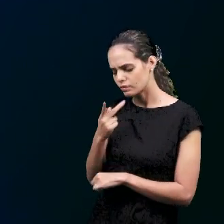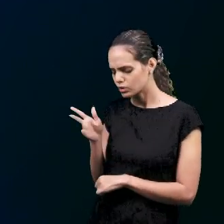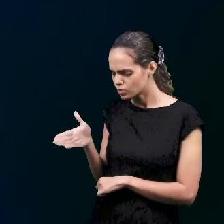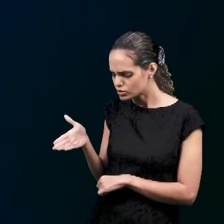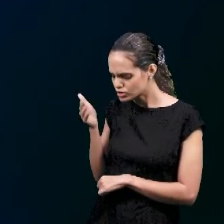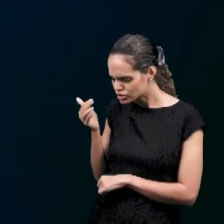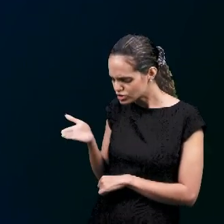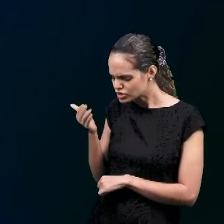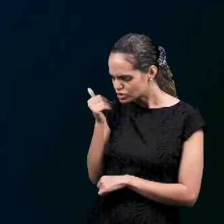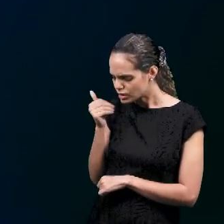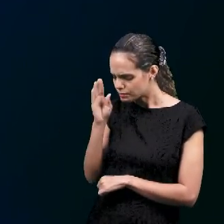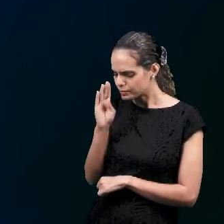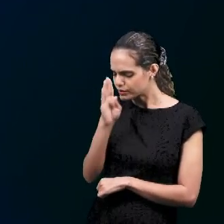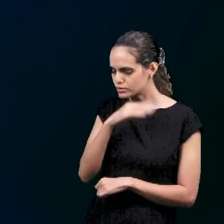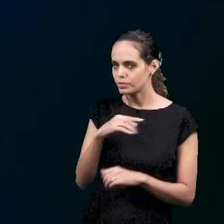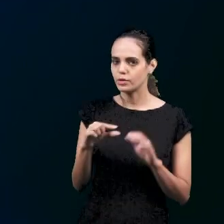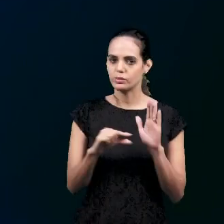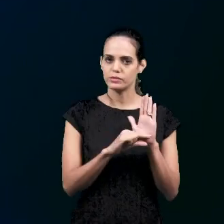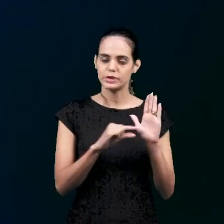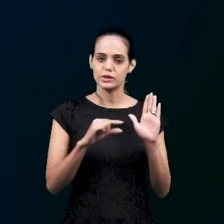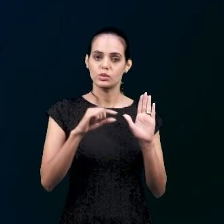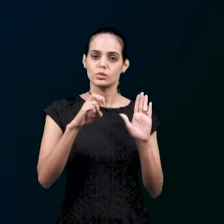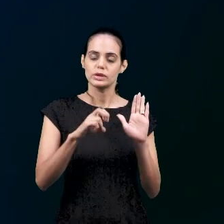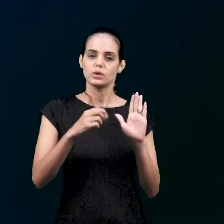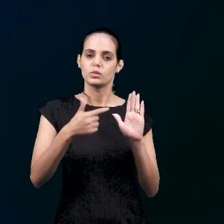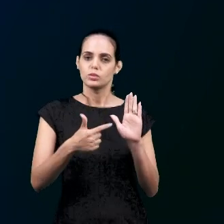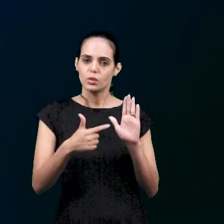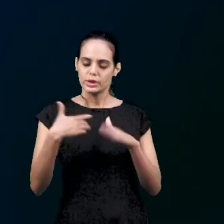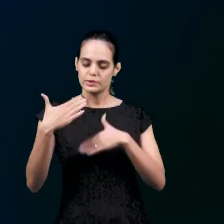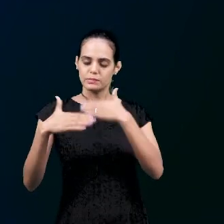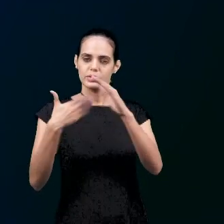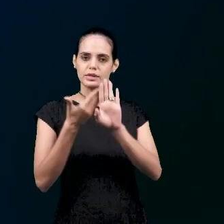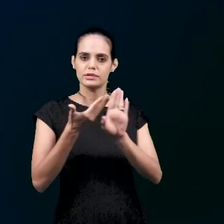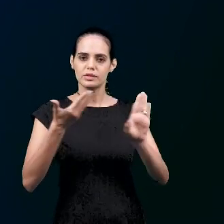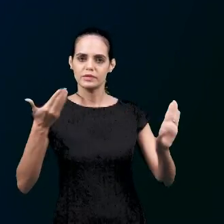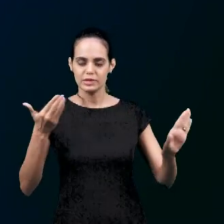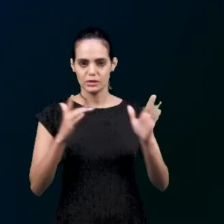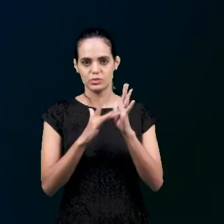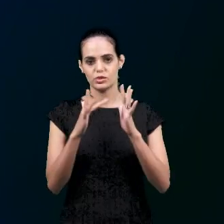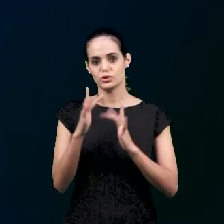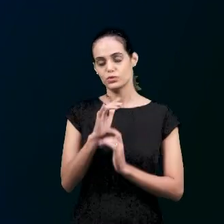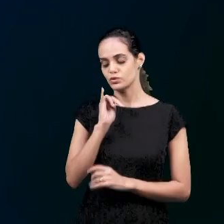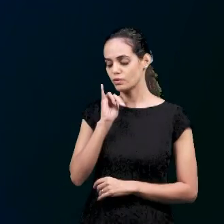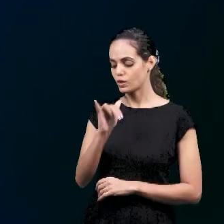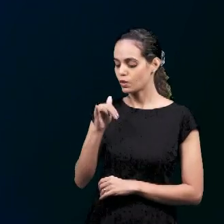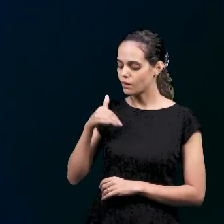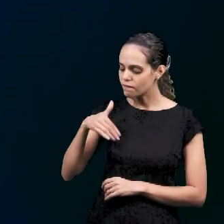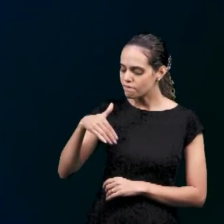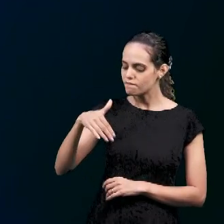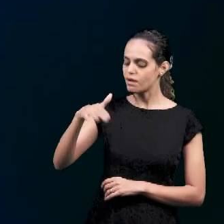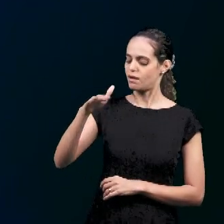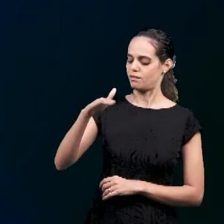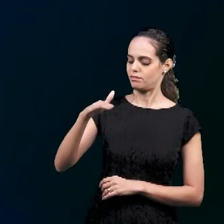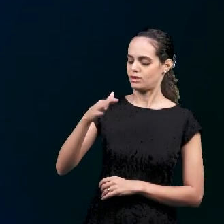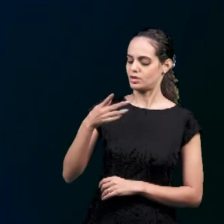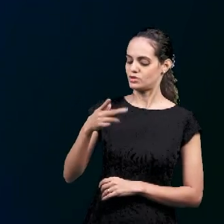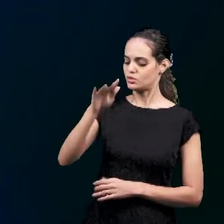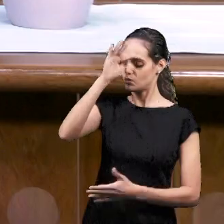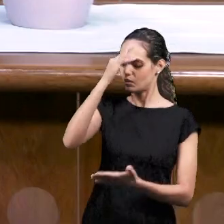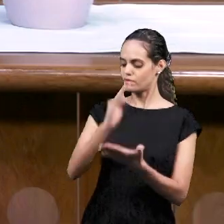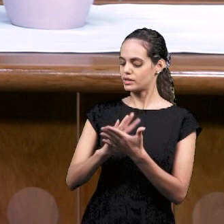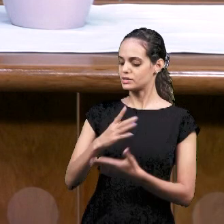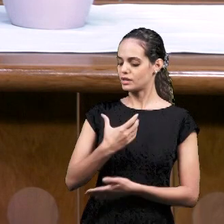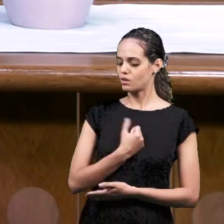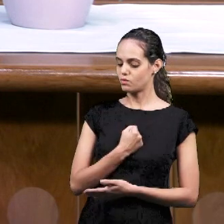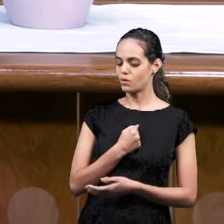en s'arrêtant, l'appelle. Et le processus se trouve au verset 52, quand Jésus dit, va, ta foi t'a